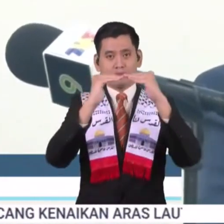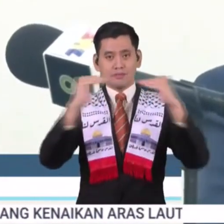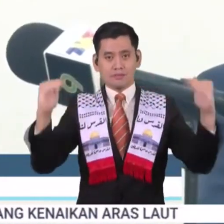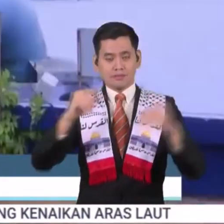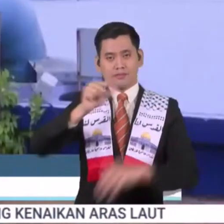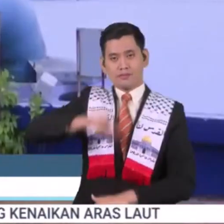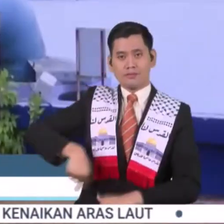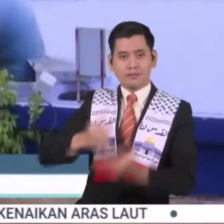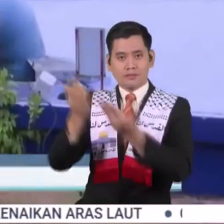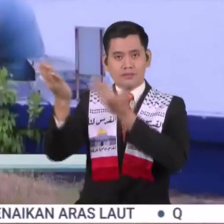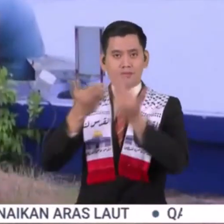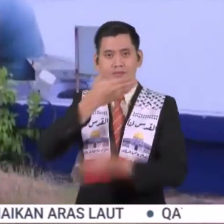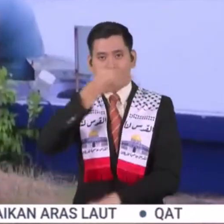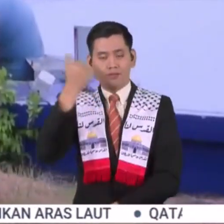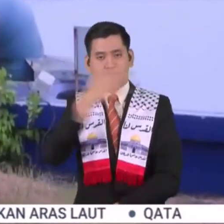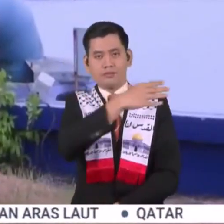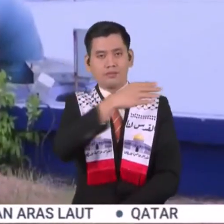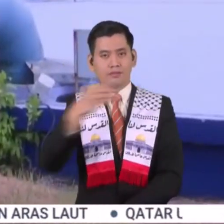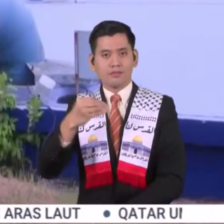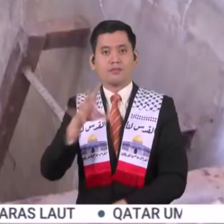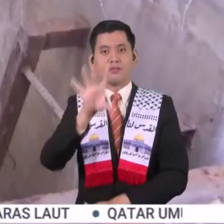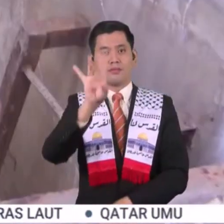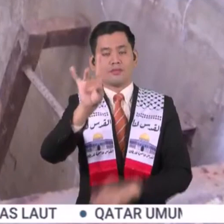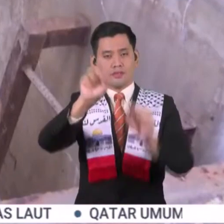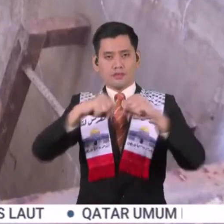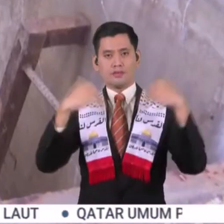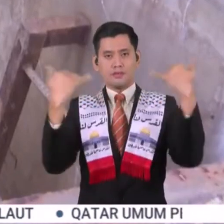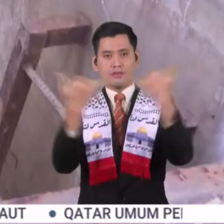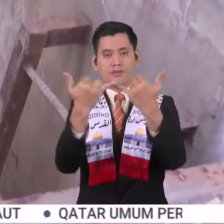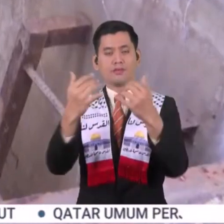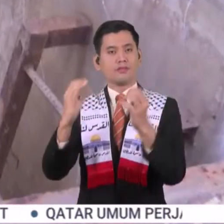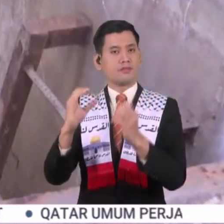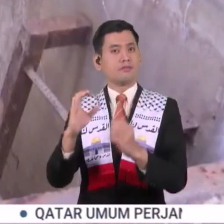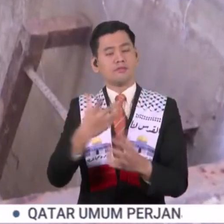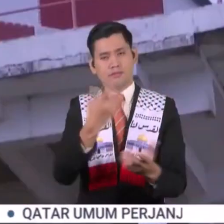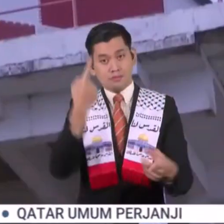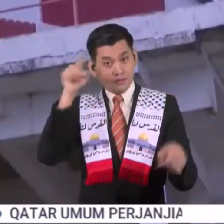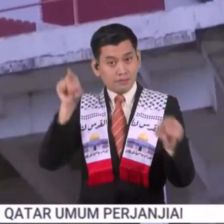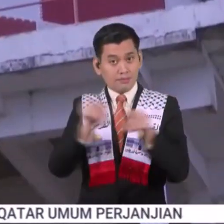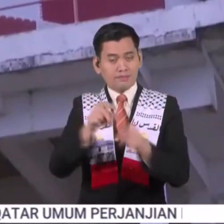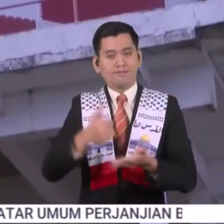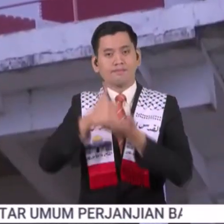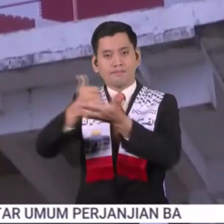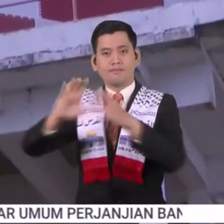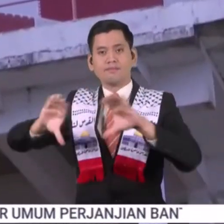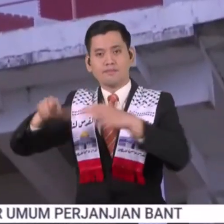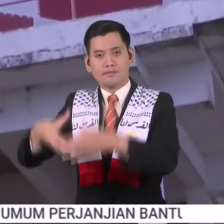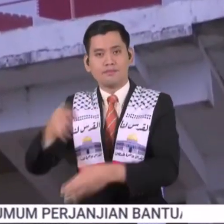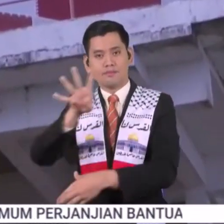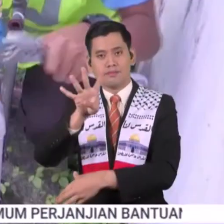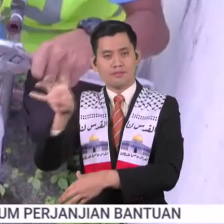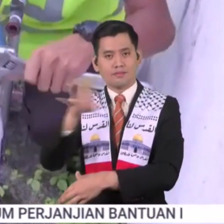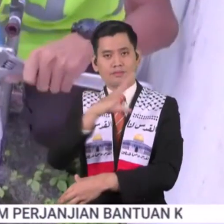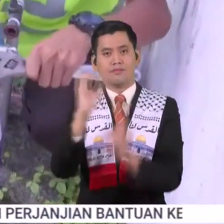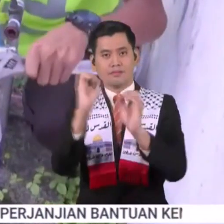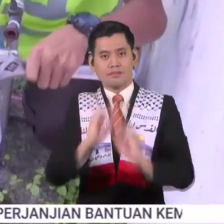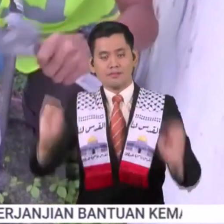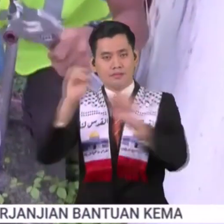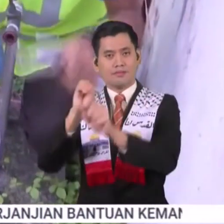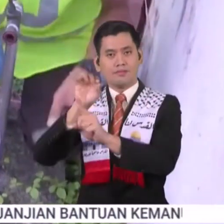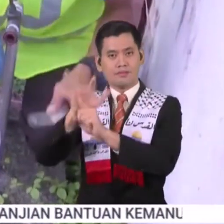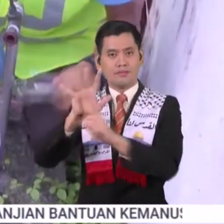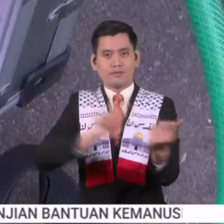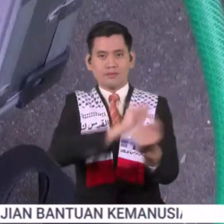kualiti perkhidmatan lebih baik setakat ini lapan Syarikat operator bersetuju membantu golongan B40 supaya tidak terkesan